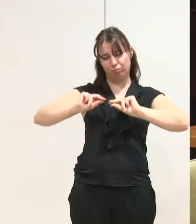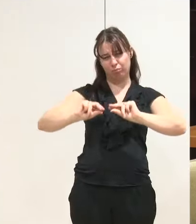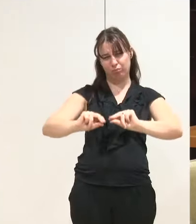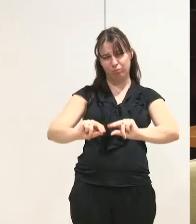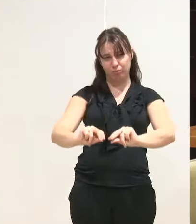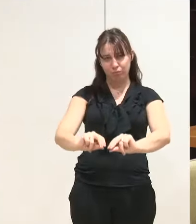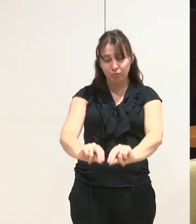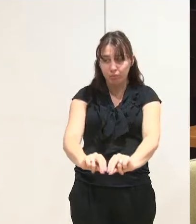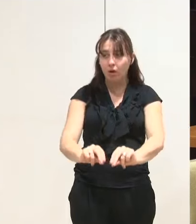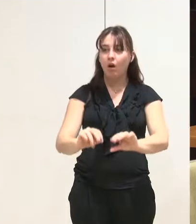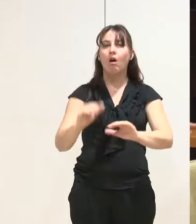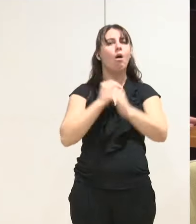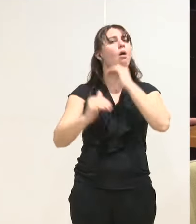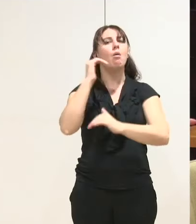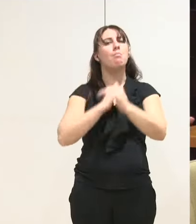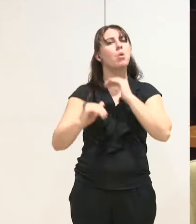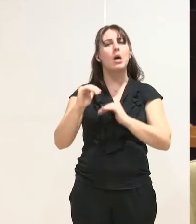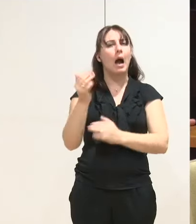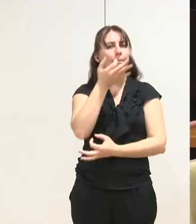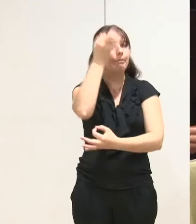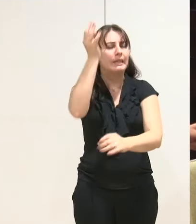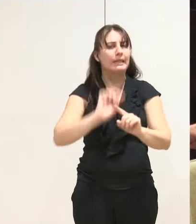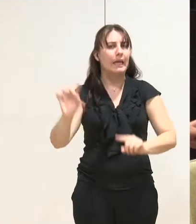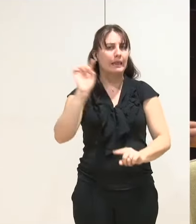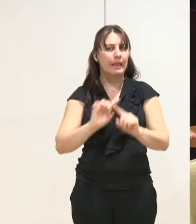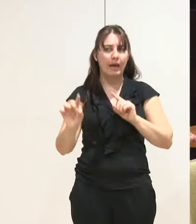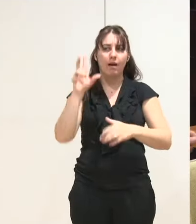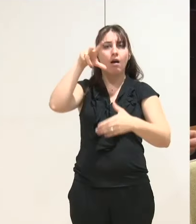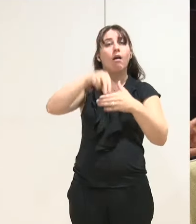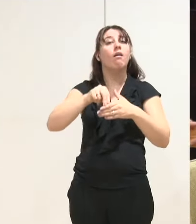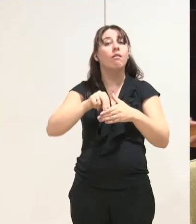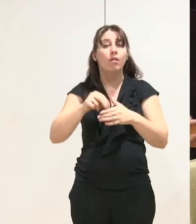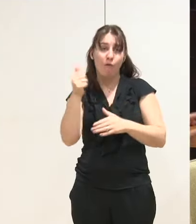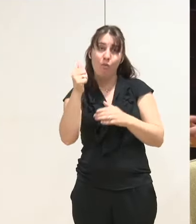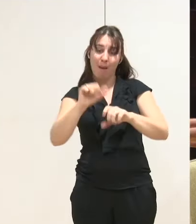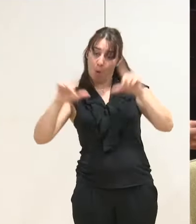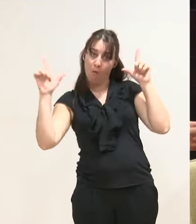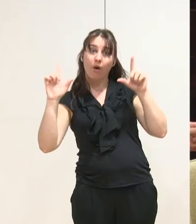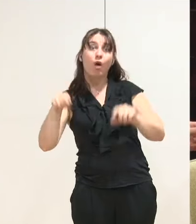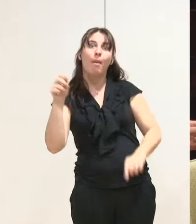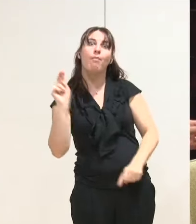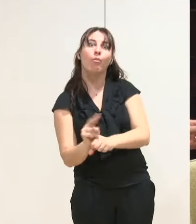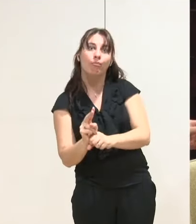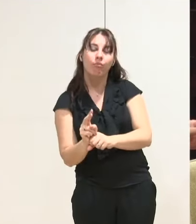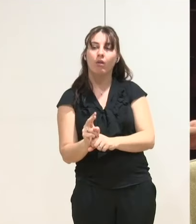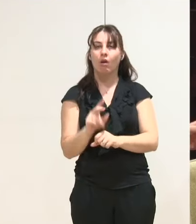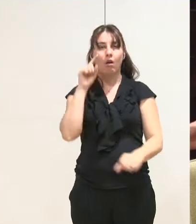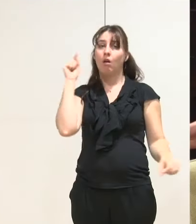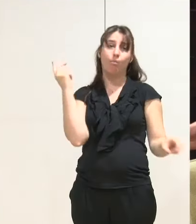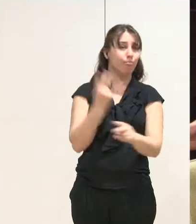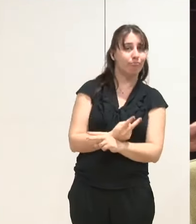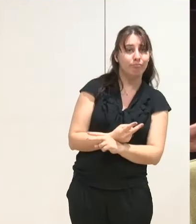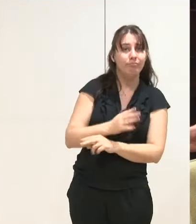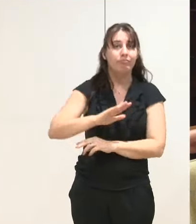euh le le programme détaillé qui est visiblement la pièce jointe que vous avez ouverte et vous n'avez pas dû faire attention mais